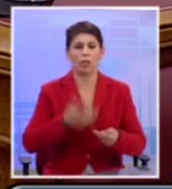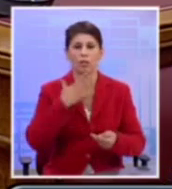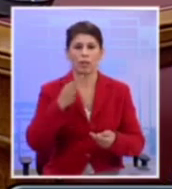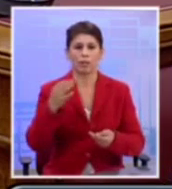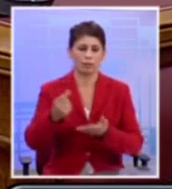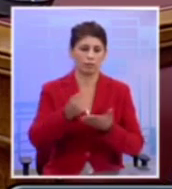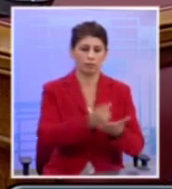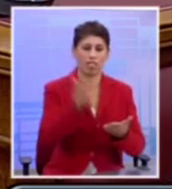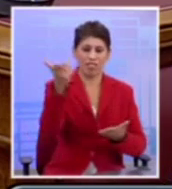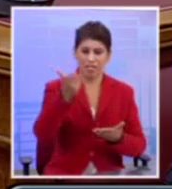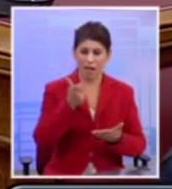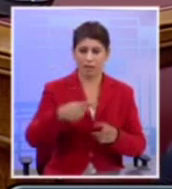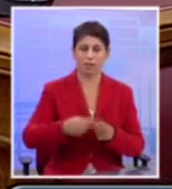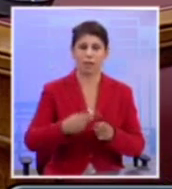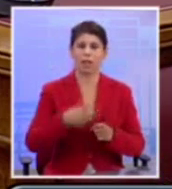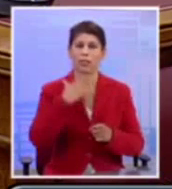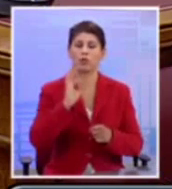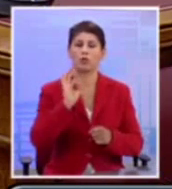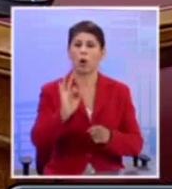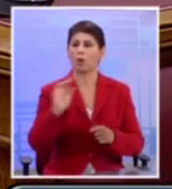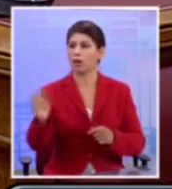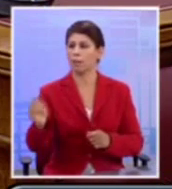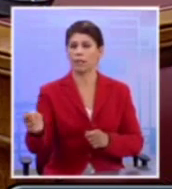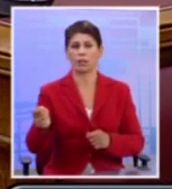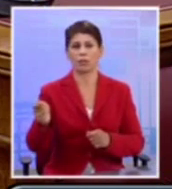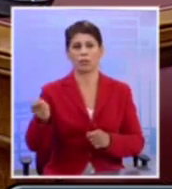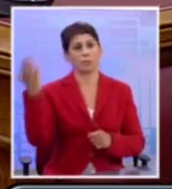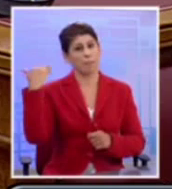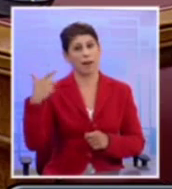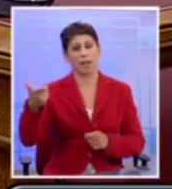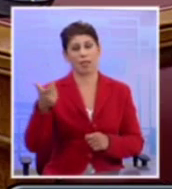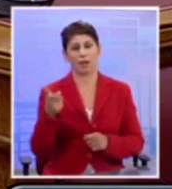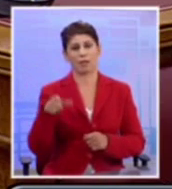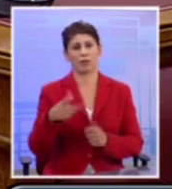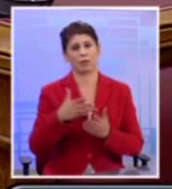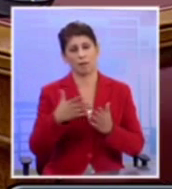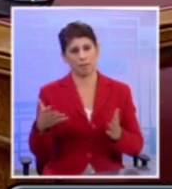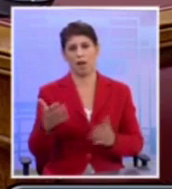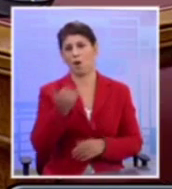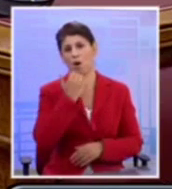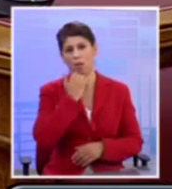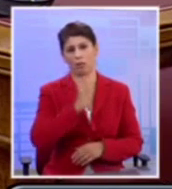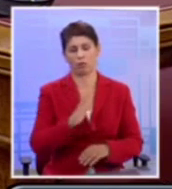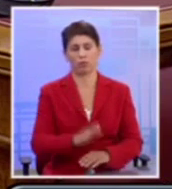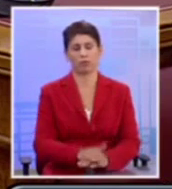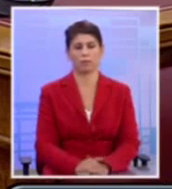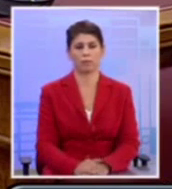δώσαν δάνεια στην Ελλάδα για να αποπληρώσει τα δάνεια. Και αυτό ήταν ένα μεγάλο λάθος.